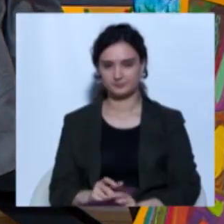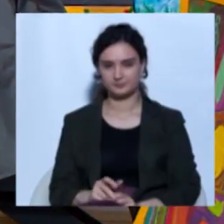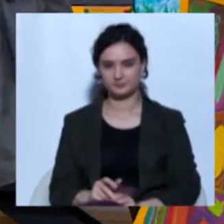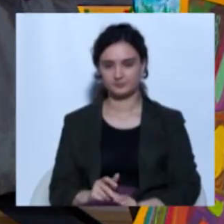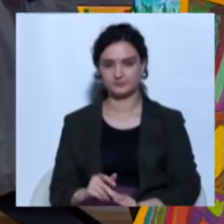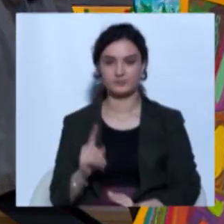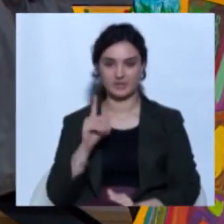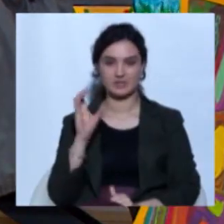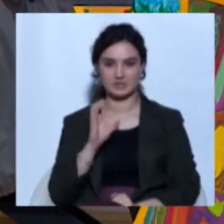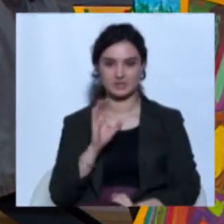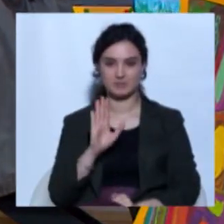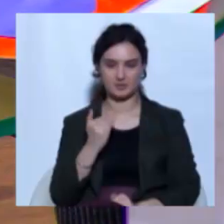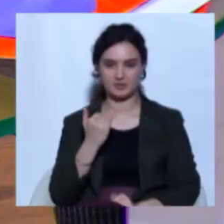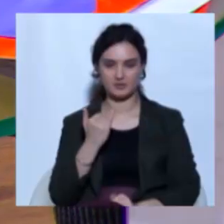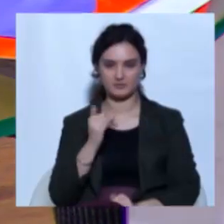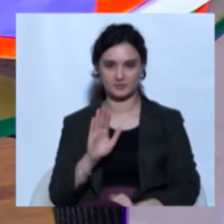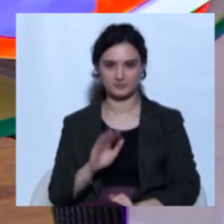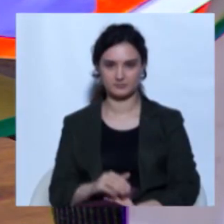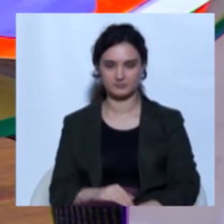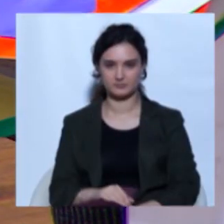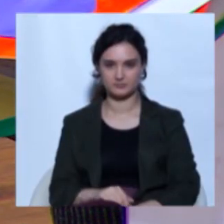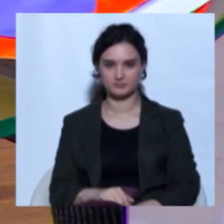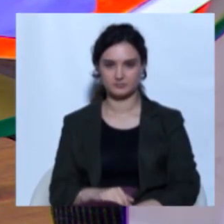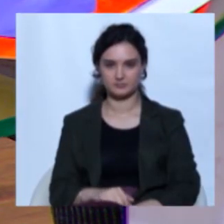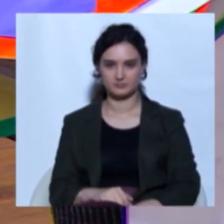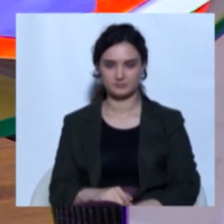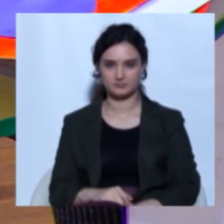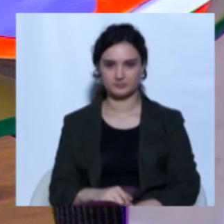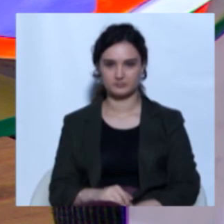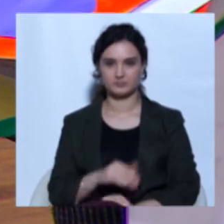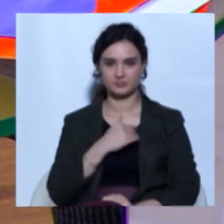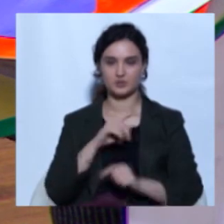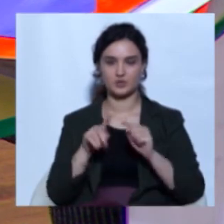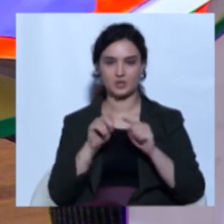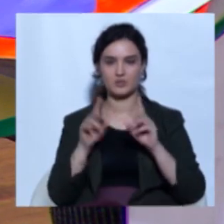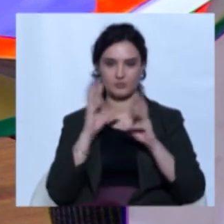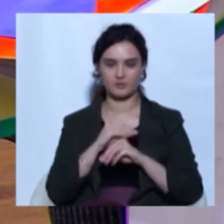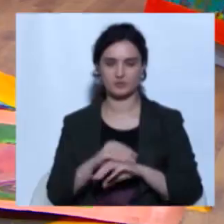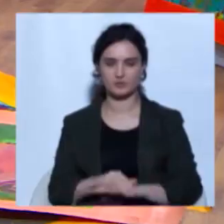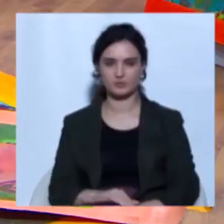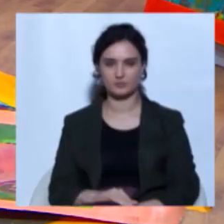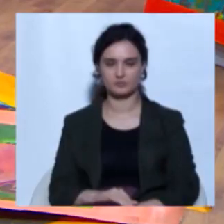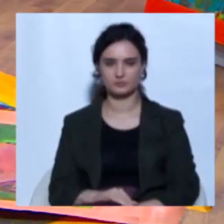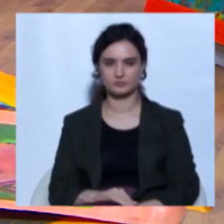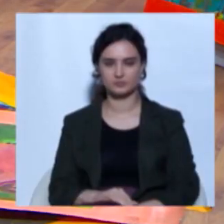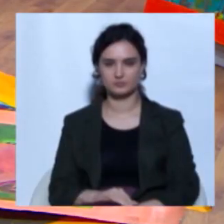ერთი წამე ახავე. მინდა მინდაჩქარა მოვასწრო. ოპა.